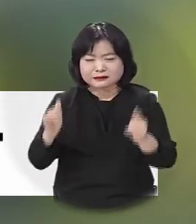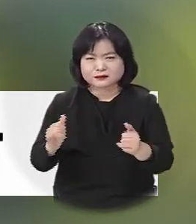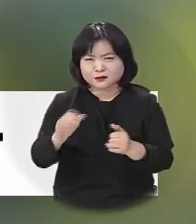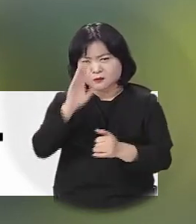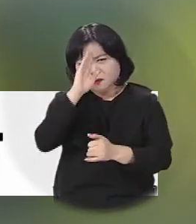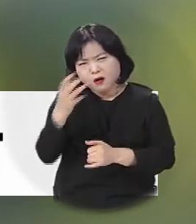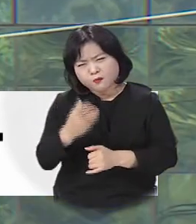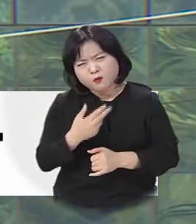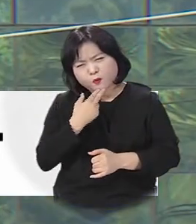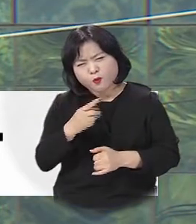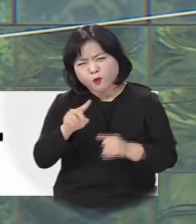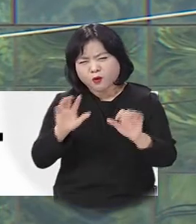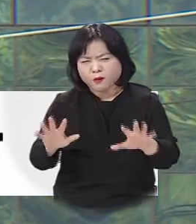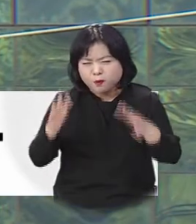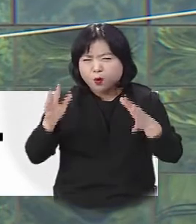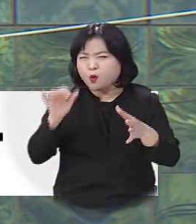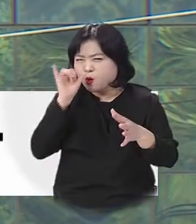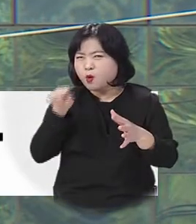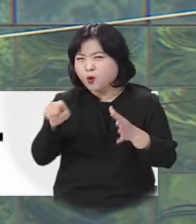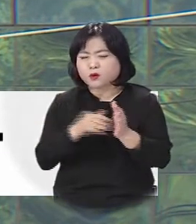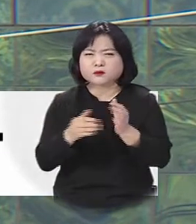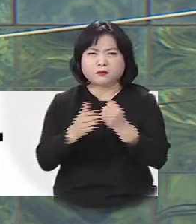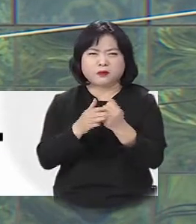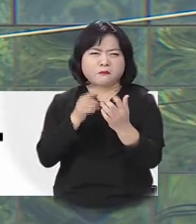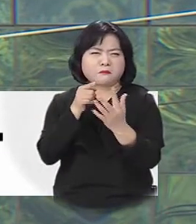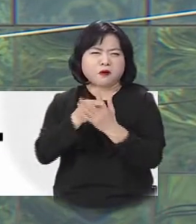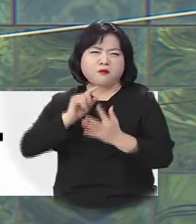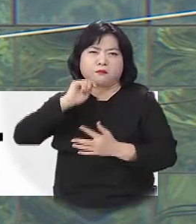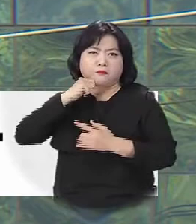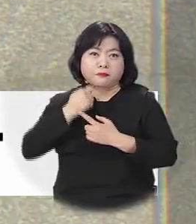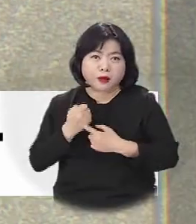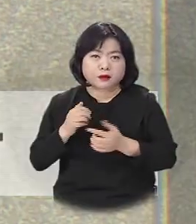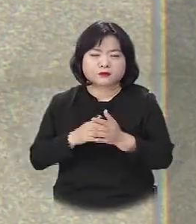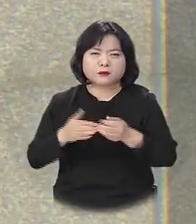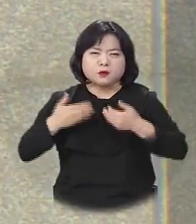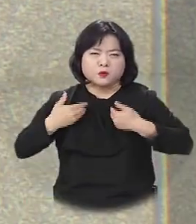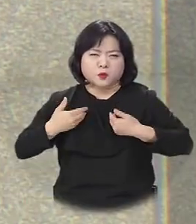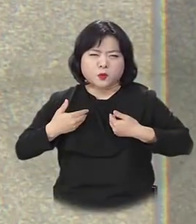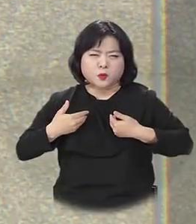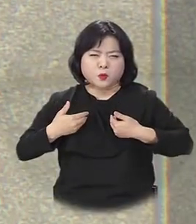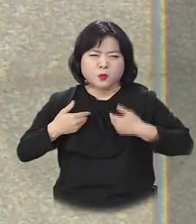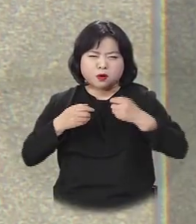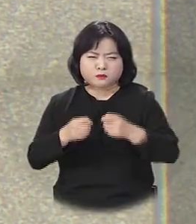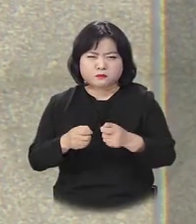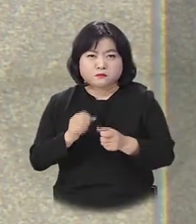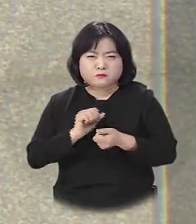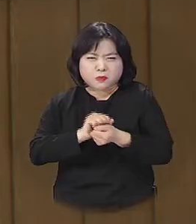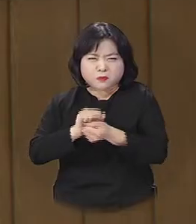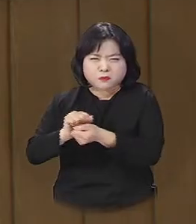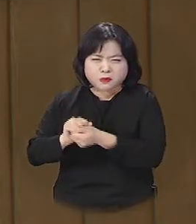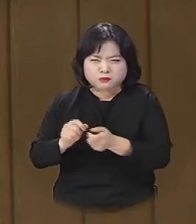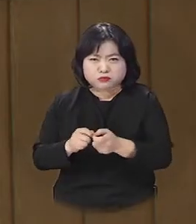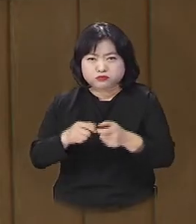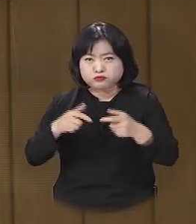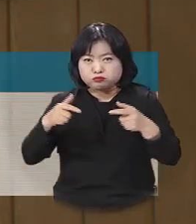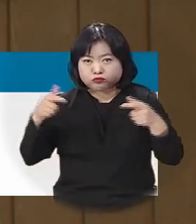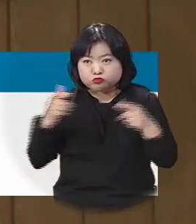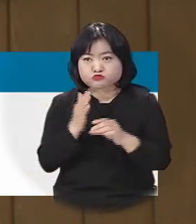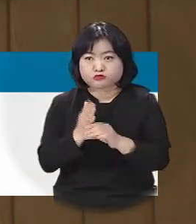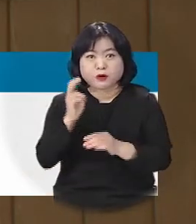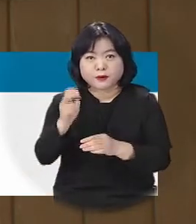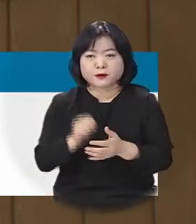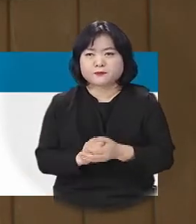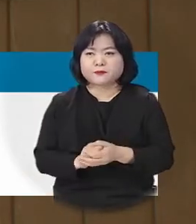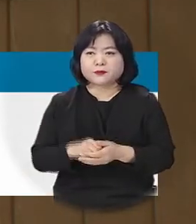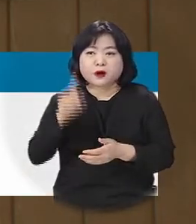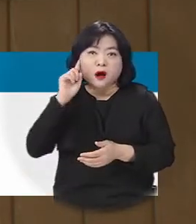가벼운 증상이 많아 발생 초기에 파악이 안 되면서 조용한 전파가 확산되고 있는 것으로 보고 있습니다. 하루 이틀 만에